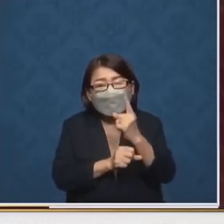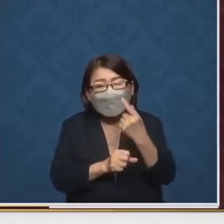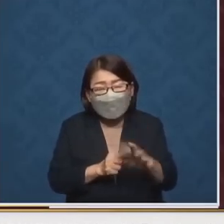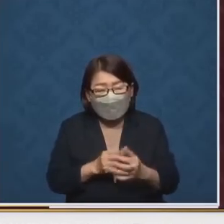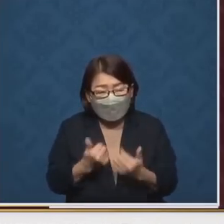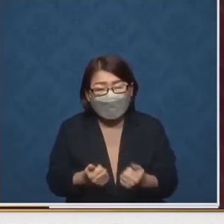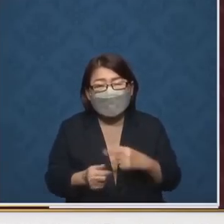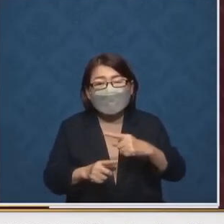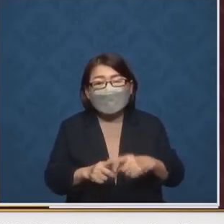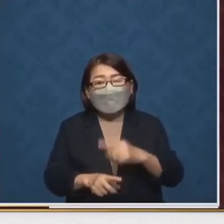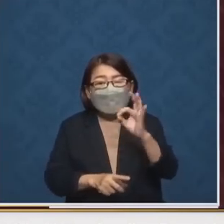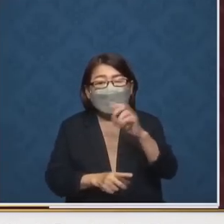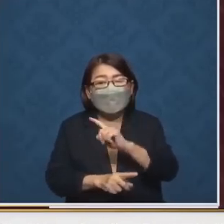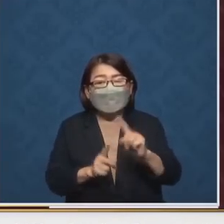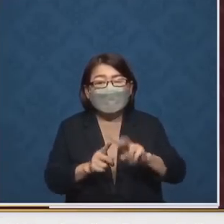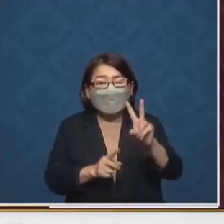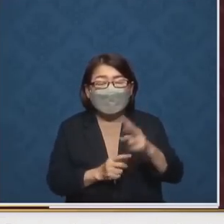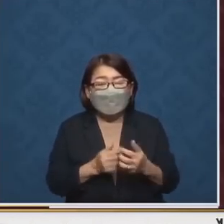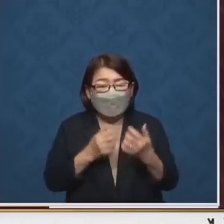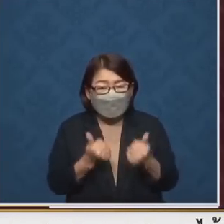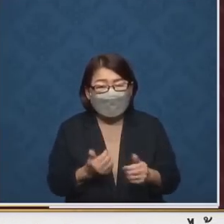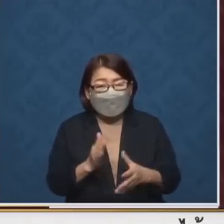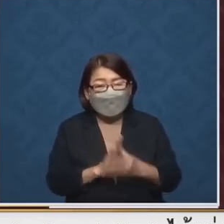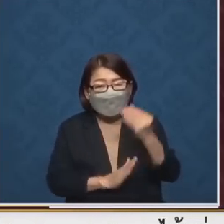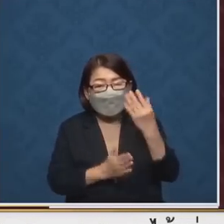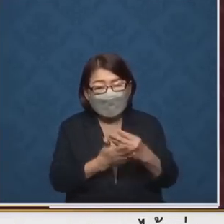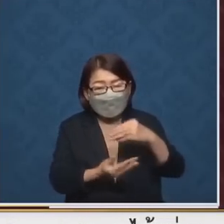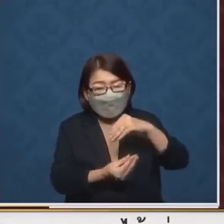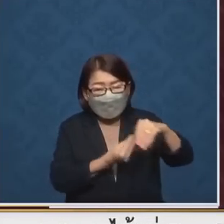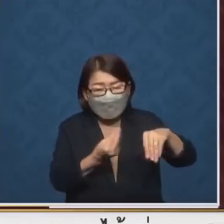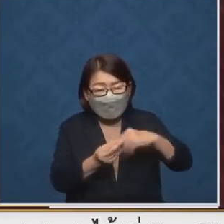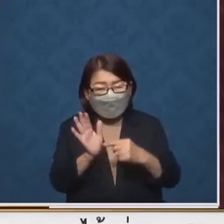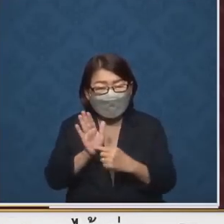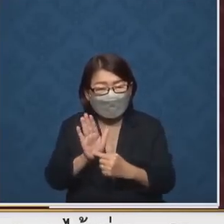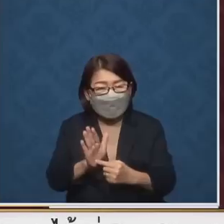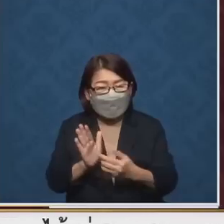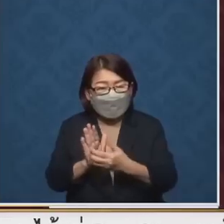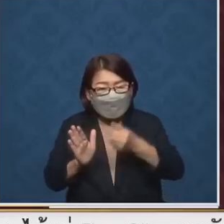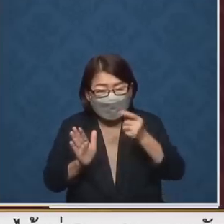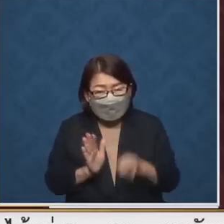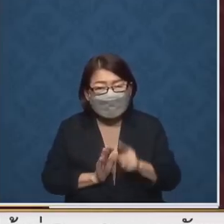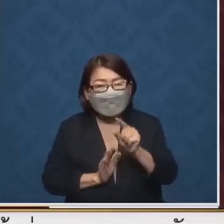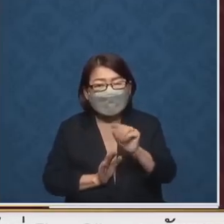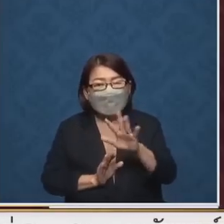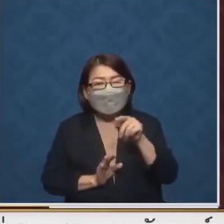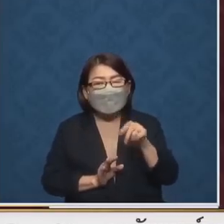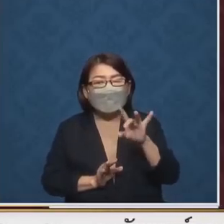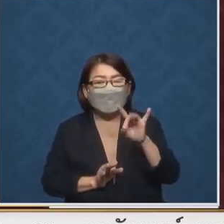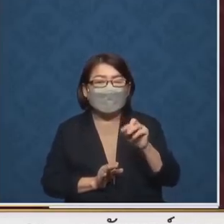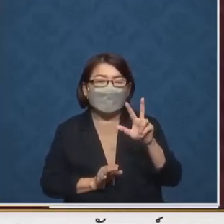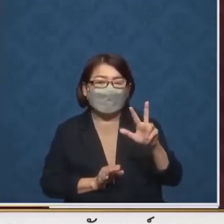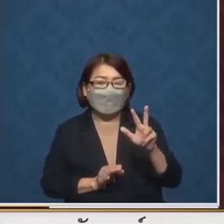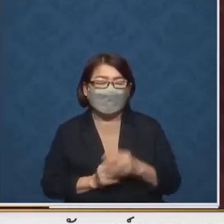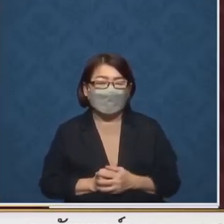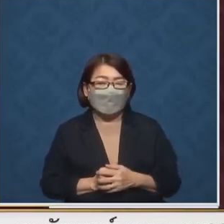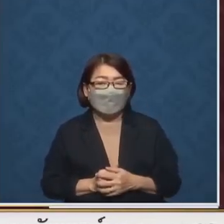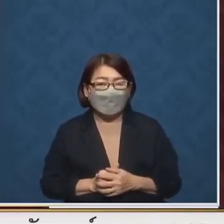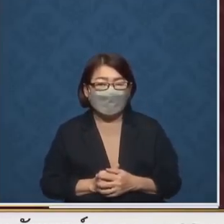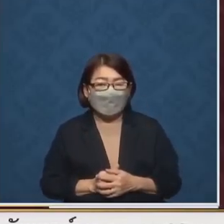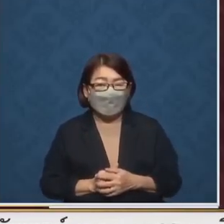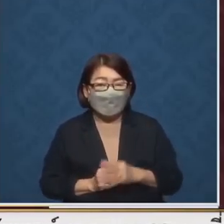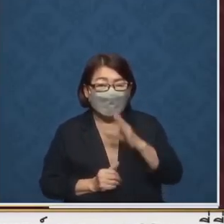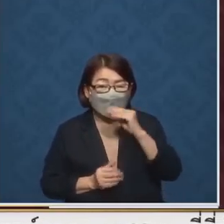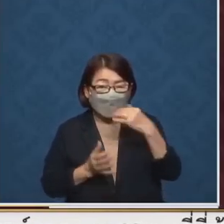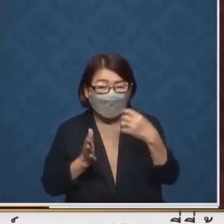ตัวเลขลาสุสภาภัิออกมาเลยเบิรกจายได้จิ 25.83 ถาผมพูภาสัง่ๆ